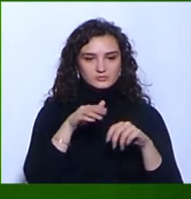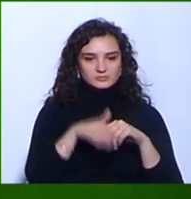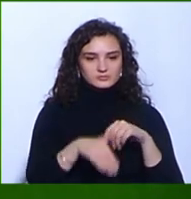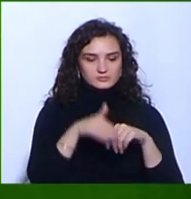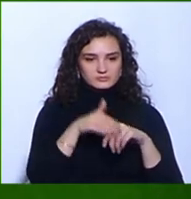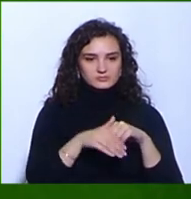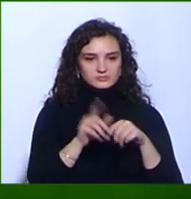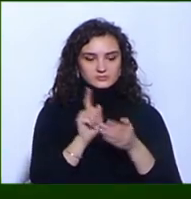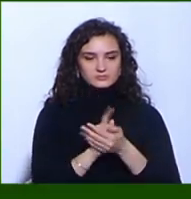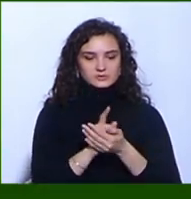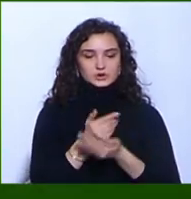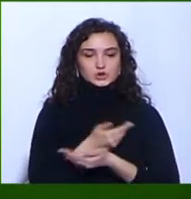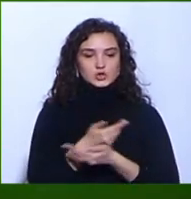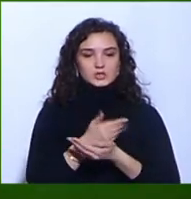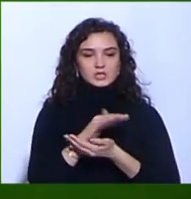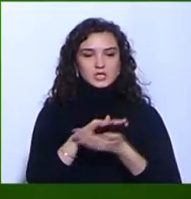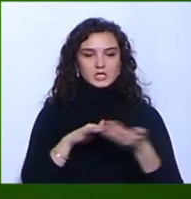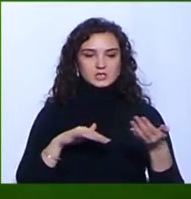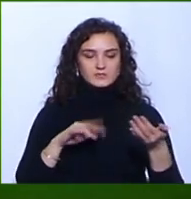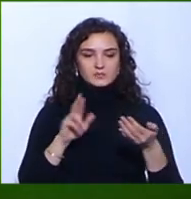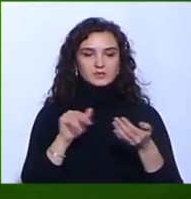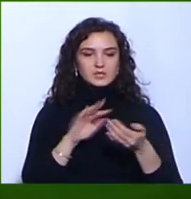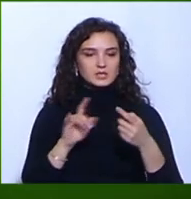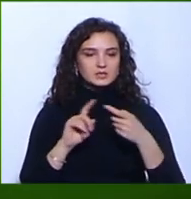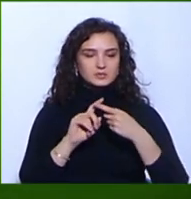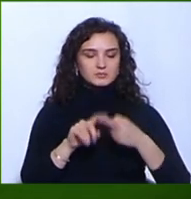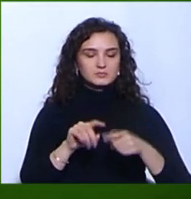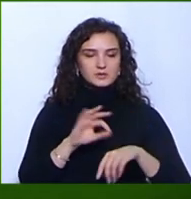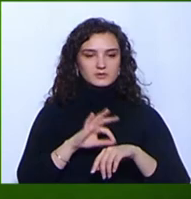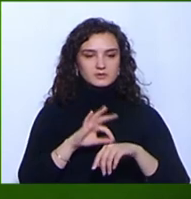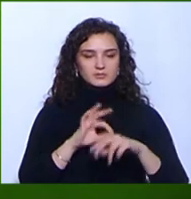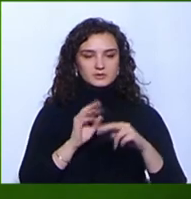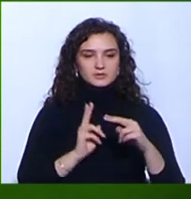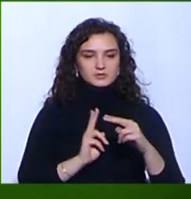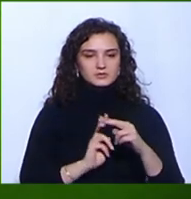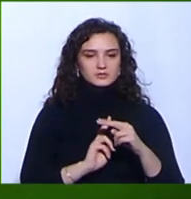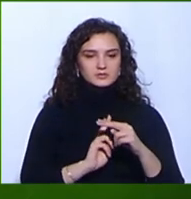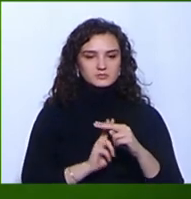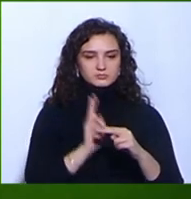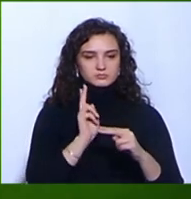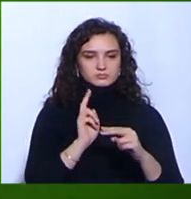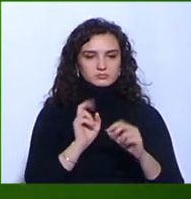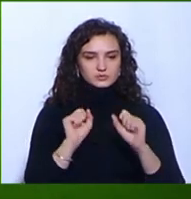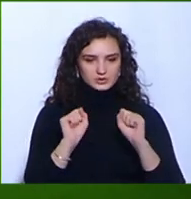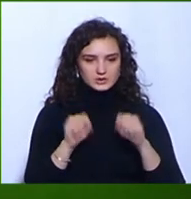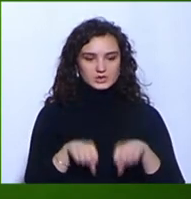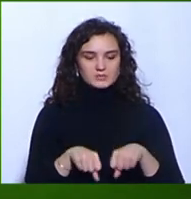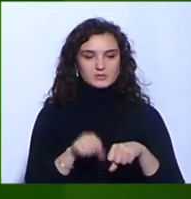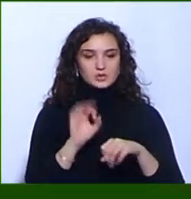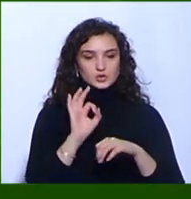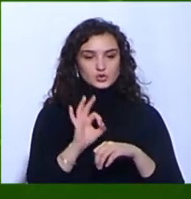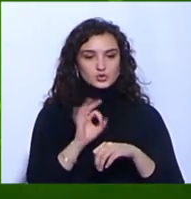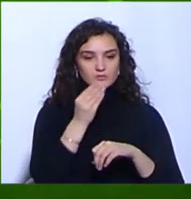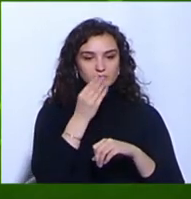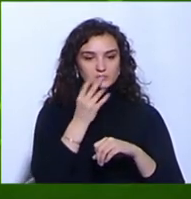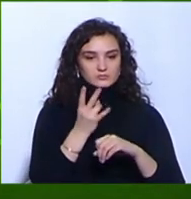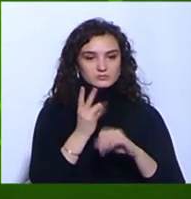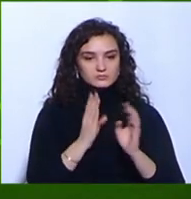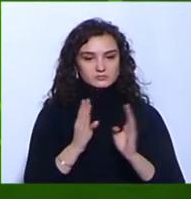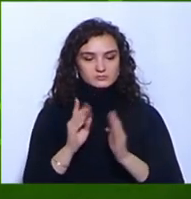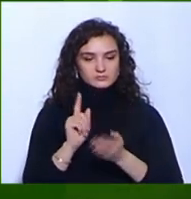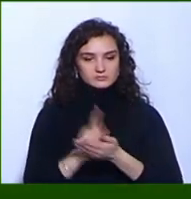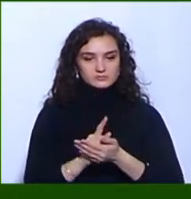მოძრაობით. სიცოცხლის გახანგრძლივება და არა გადამდებ დაავადებათა თავიდან აცილება შესაძლებელია სწორი